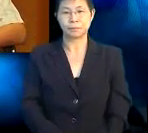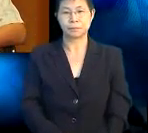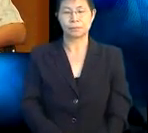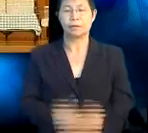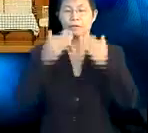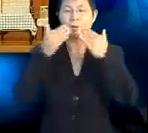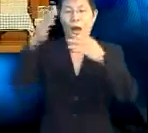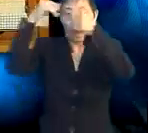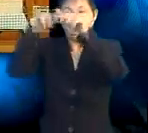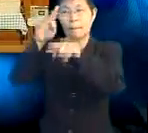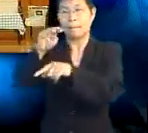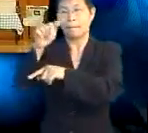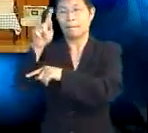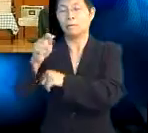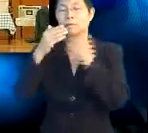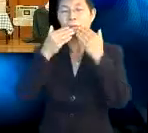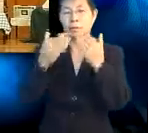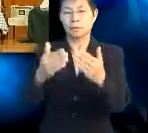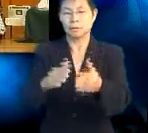Terima kasih, Abang Mat. Terima kasih.